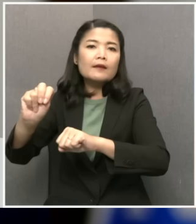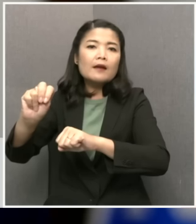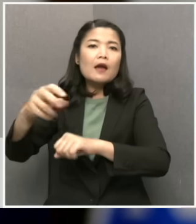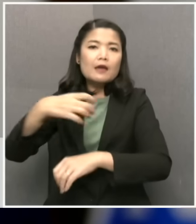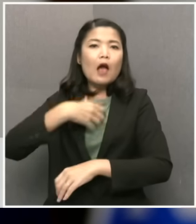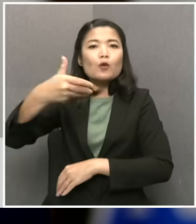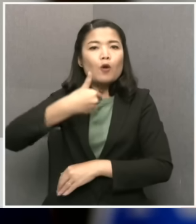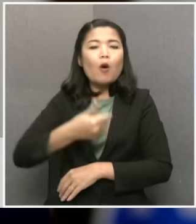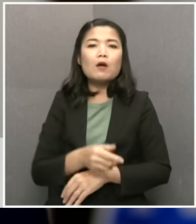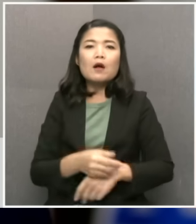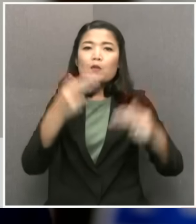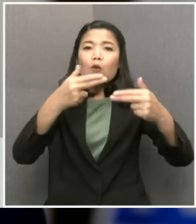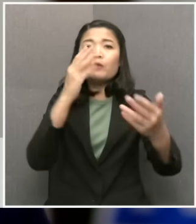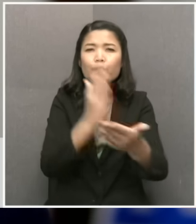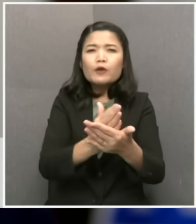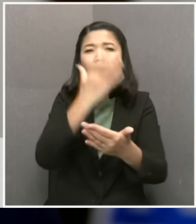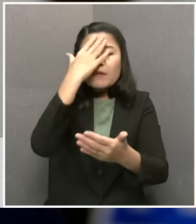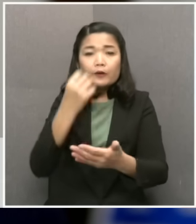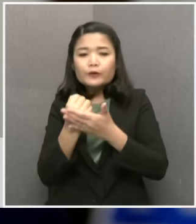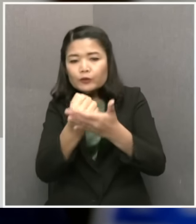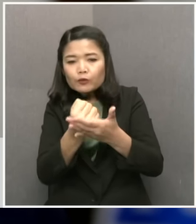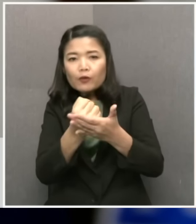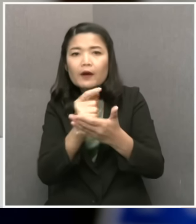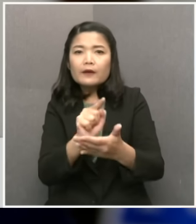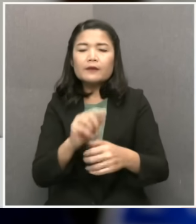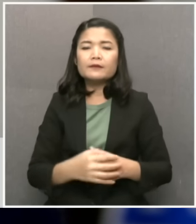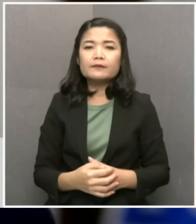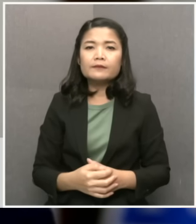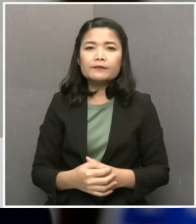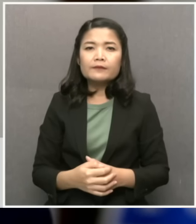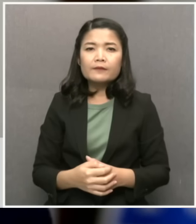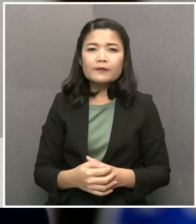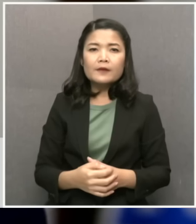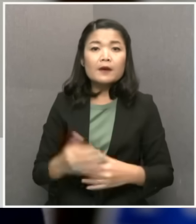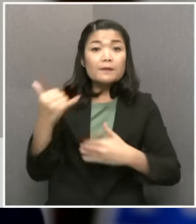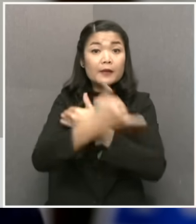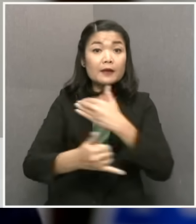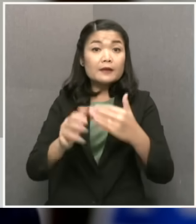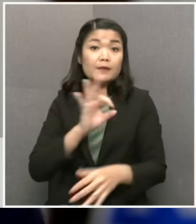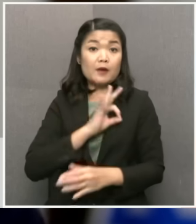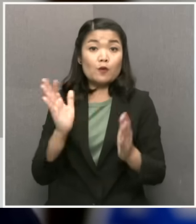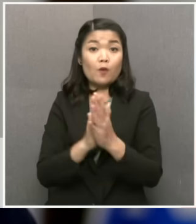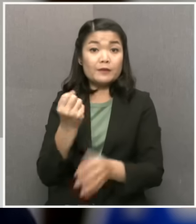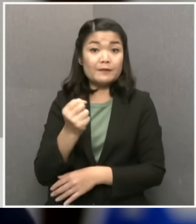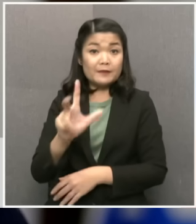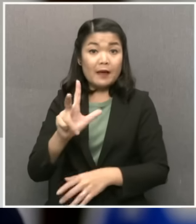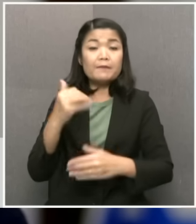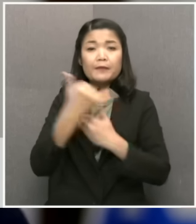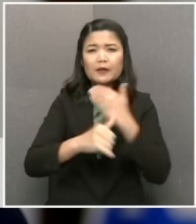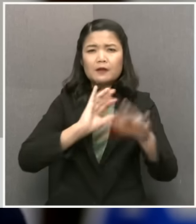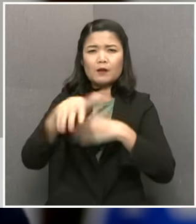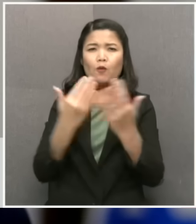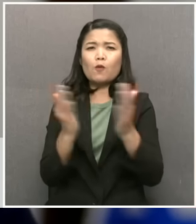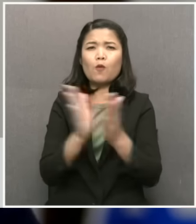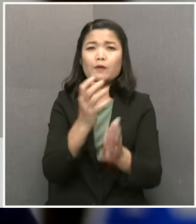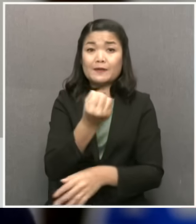ดยิงเพื่อช่วยเหลือด้านมนุษยธรรมในกาซาทันทีโดยมี13ประเทศสมาชิกจากทั้งหมด15ประเท